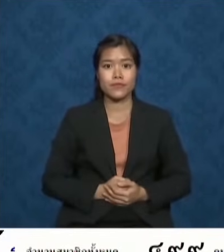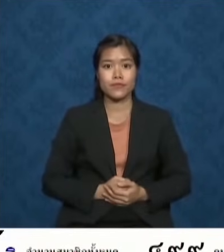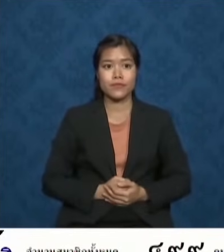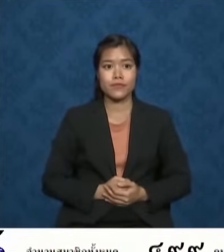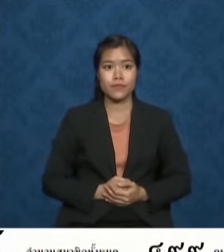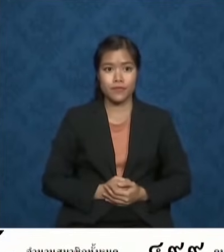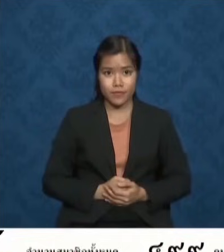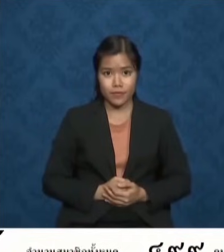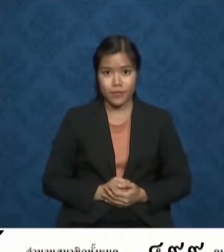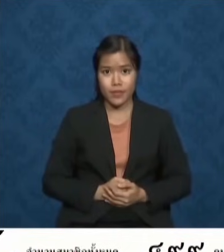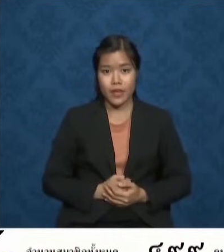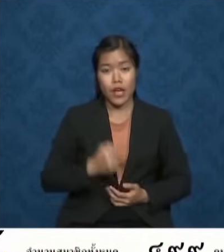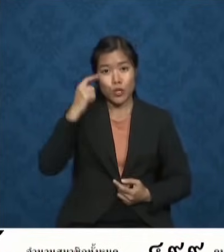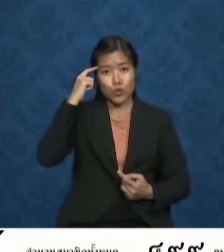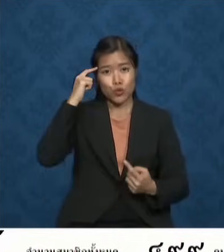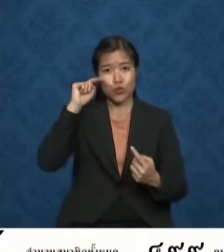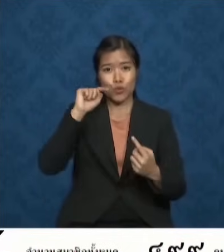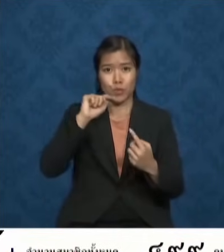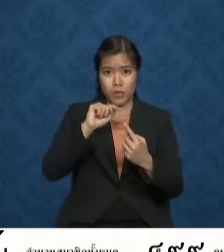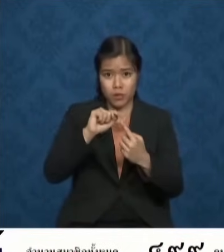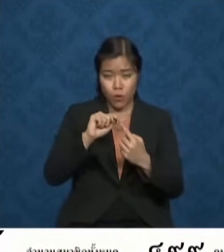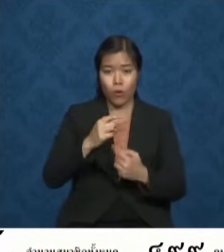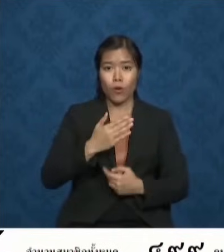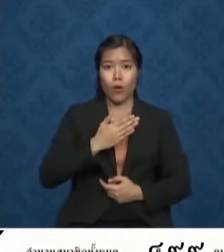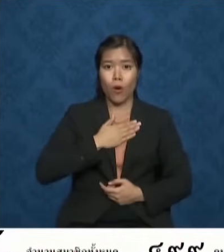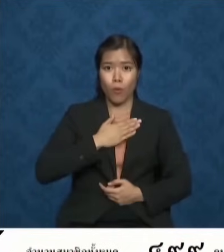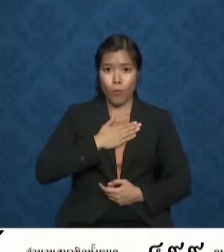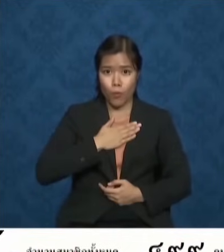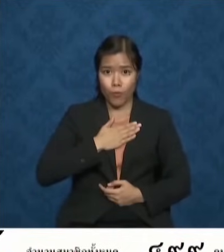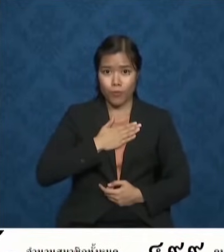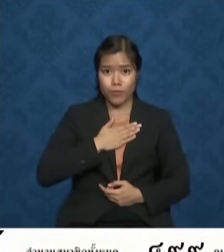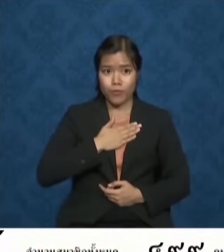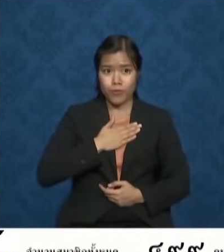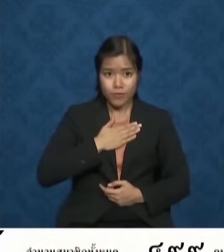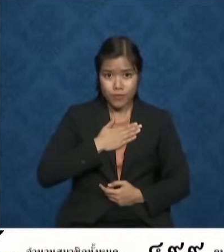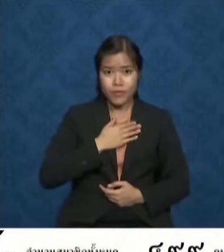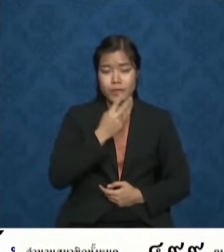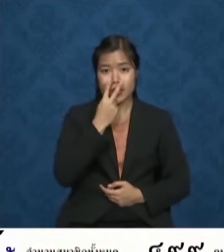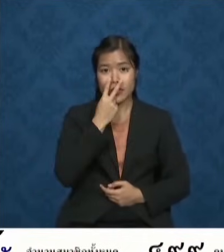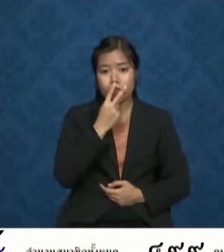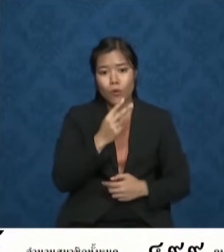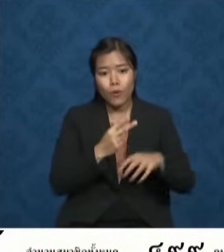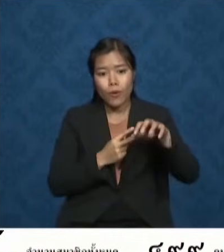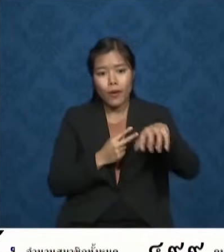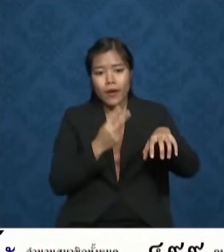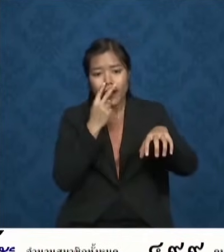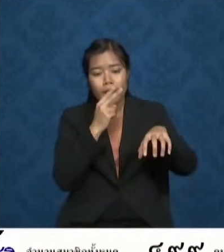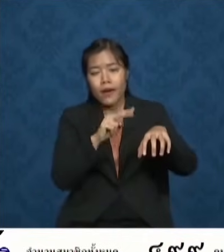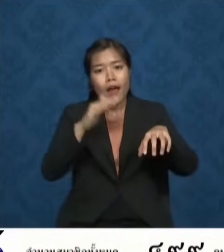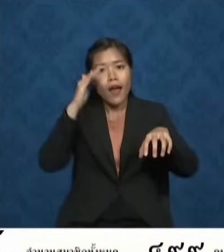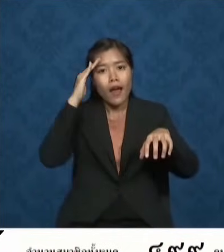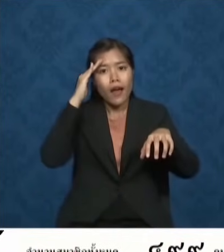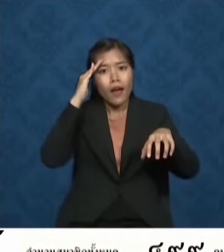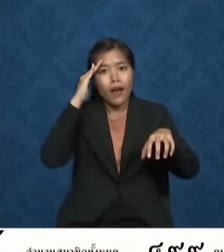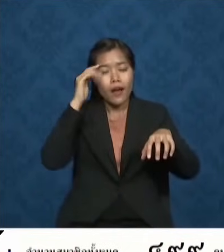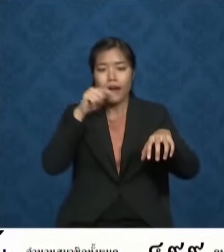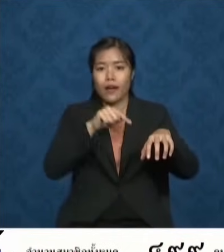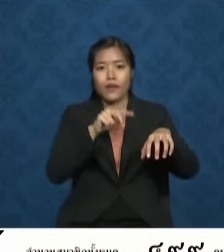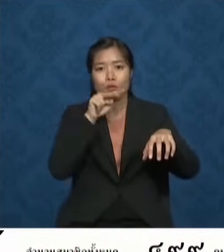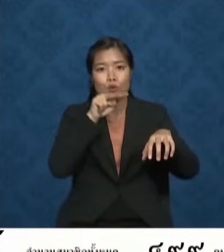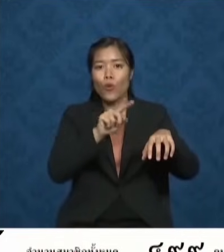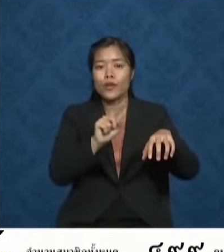ดยืนเดิมไม่ลืมตัวตนคนเดิมที่เคยมองกองทัพเคยอภิปรายไว้อย่างไร